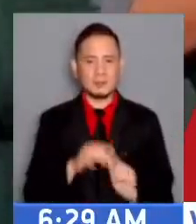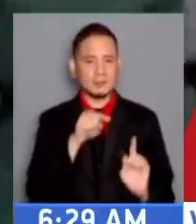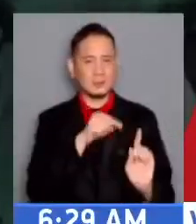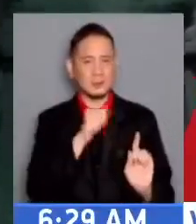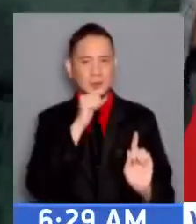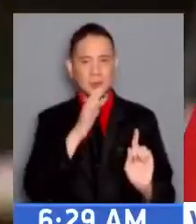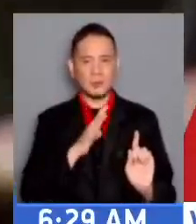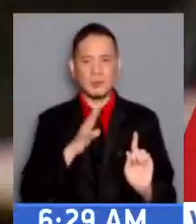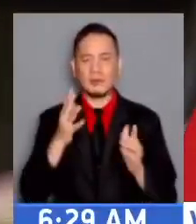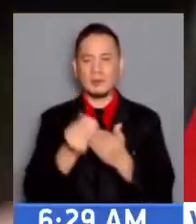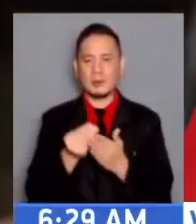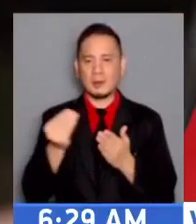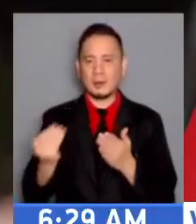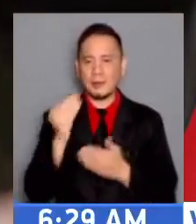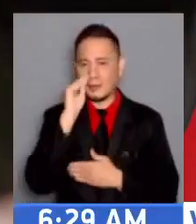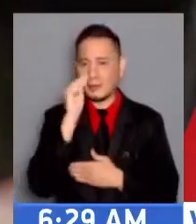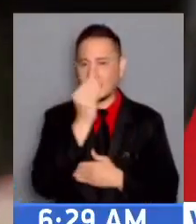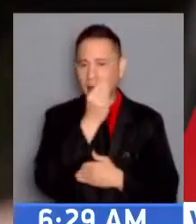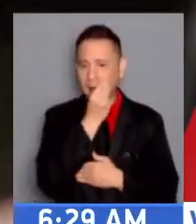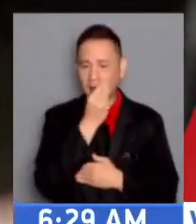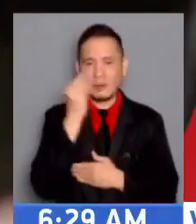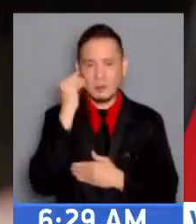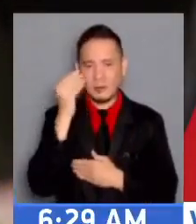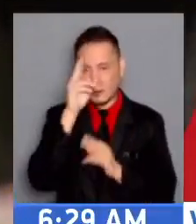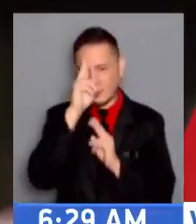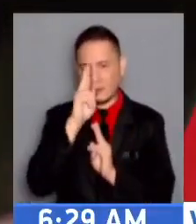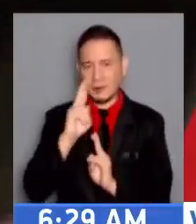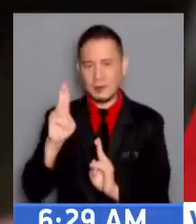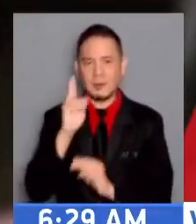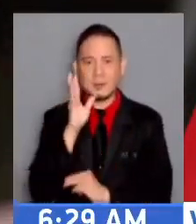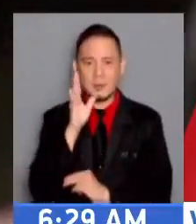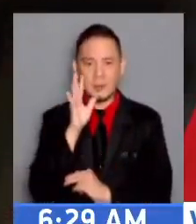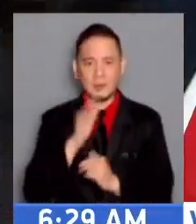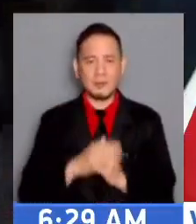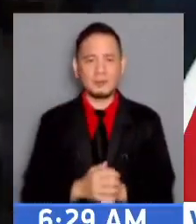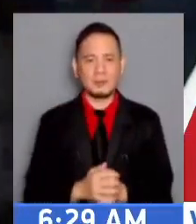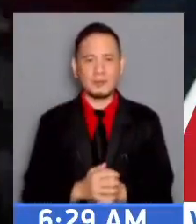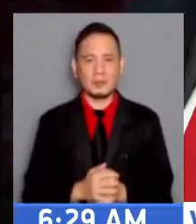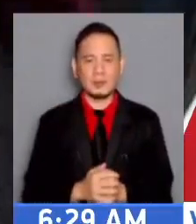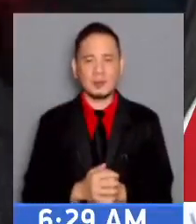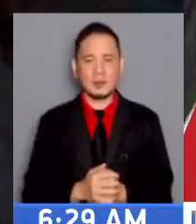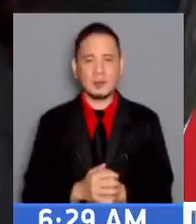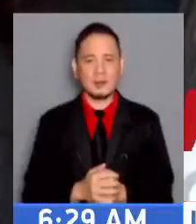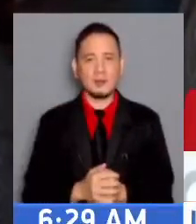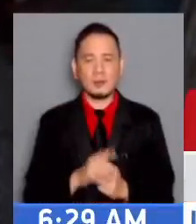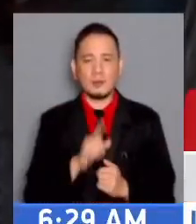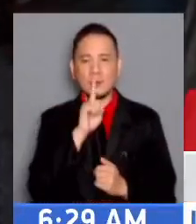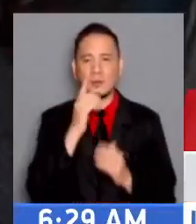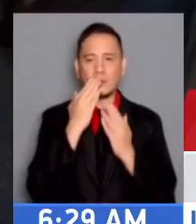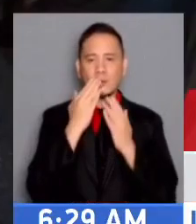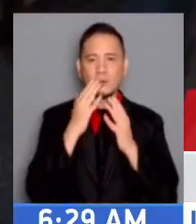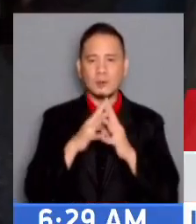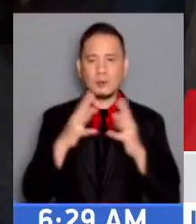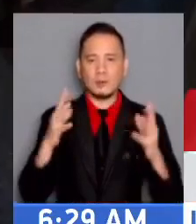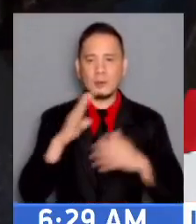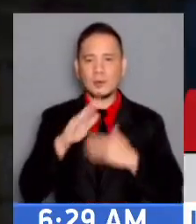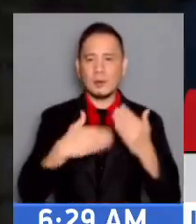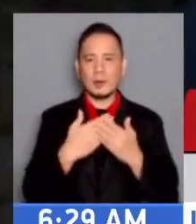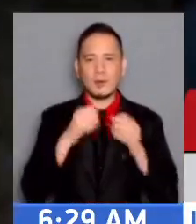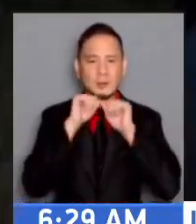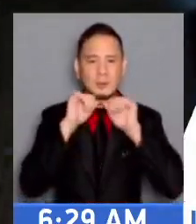laging saklolo. Pasasalamat daw ito sa natanggap niyang biyaya noong nakaraang taon. Nakapasa po ako ng board exam nito lang